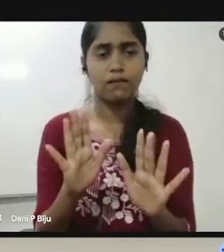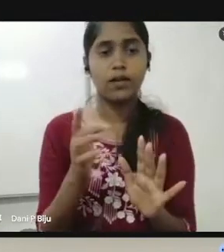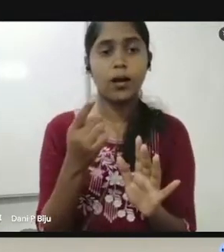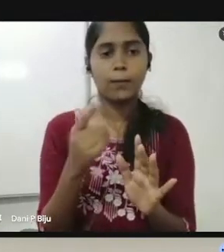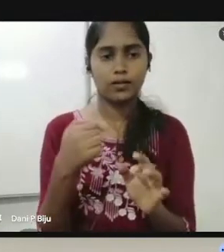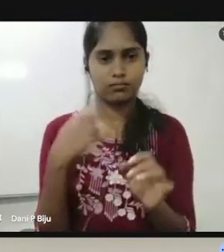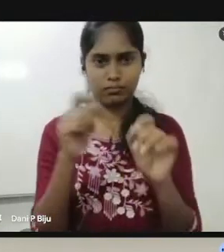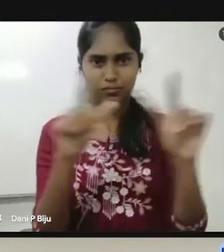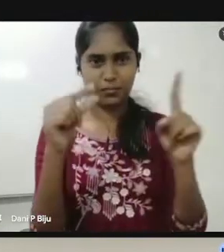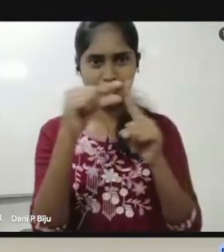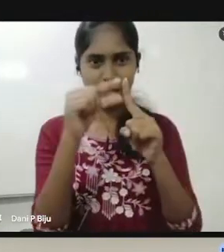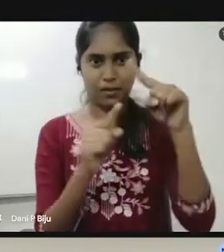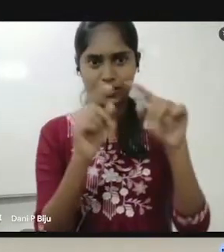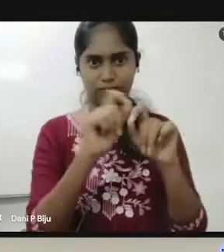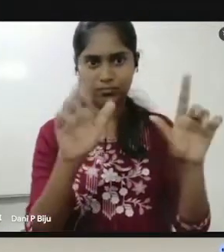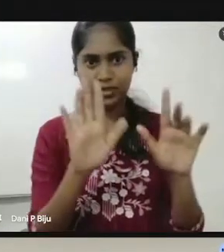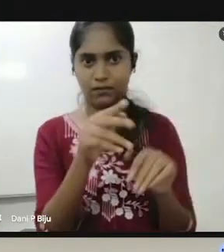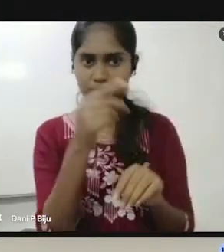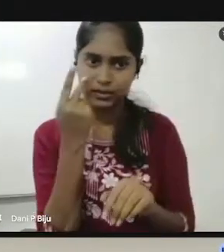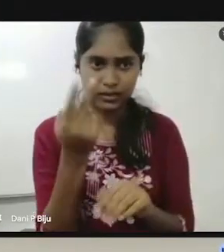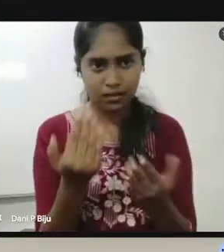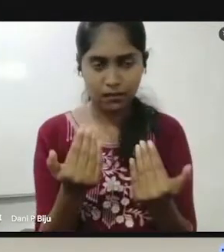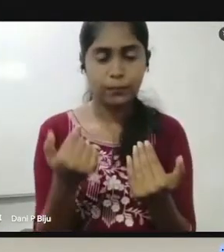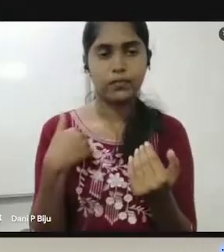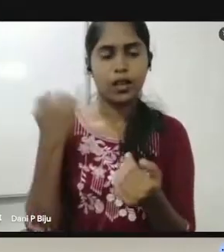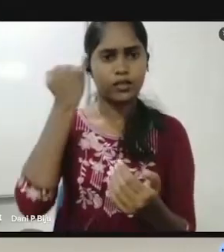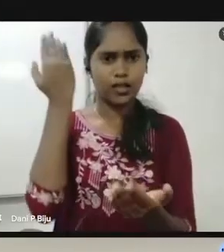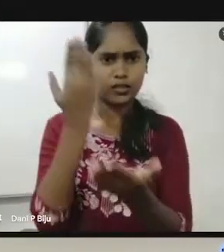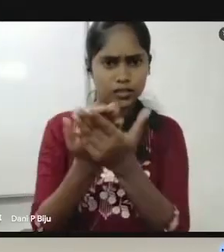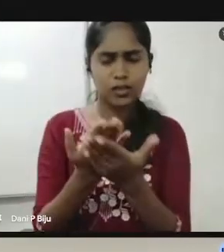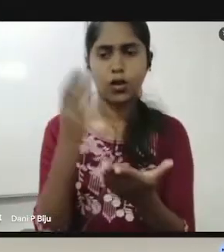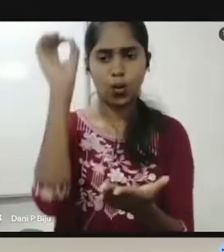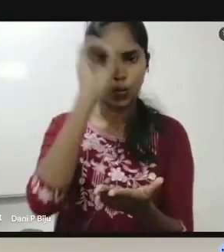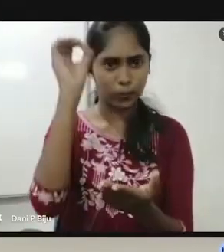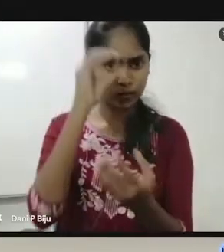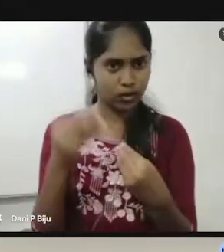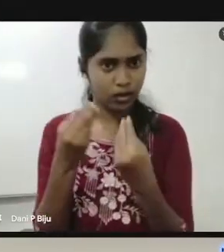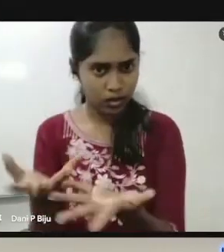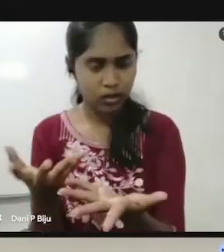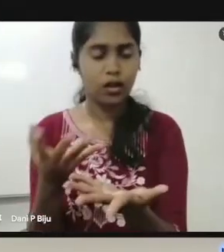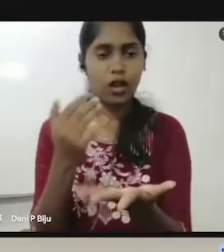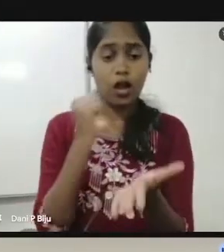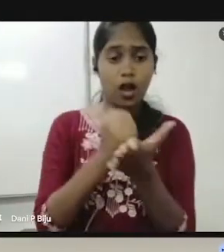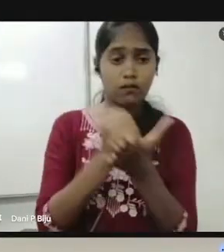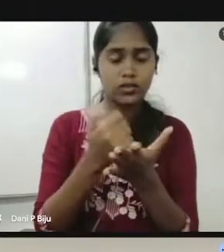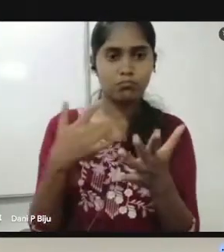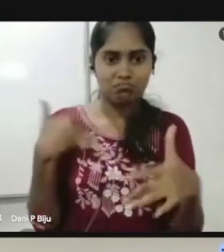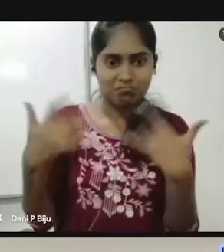സ്ലൈഡിൽ ഞാൻ കൊടുത്തിട്ടുണ്ട്. വിവരങ്ങൾ പങ്കുവെക്കാൻ, നമ്മുടെ അഭിപ്രായങ്ങൾ പറയാൻ, ചോദ്യങ്ങൾ ചോദിക്കാൻ, നമ്മുടെ ആവശ്യങ്ങളും